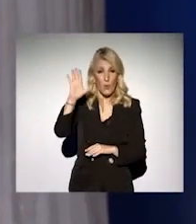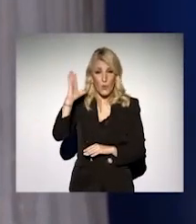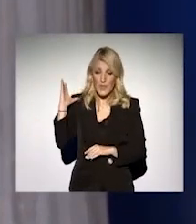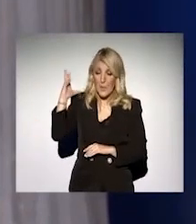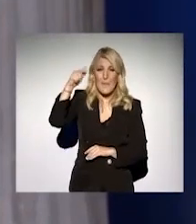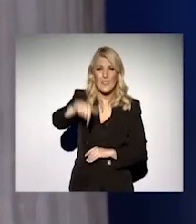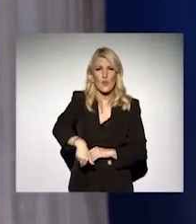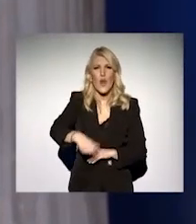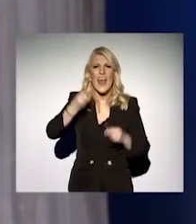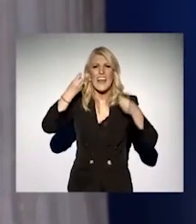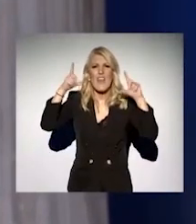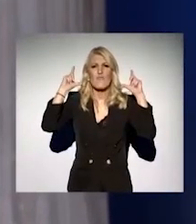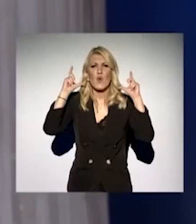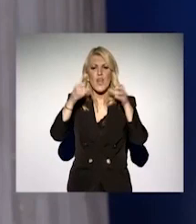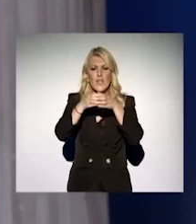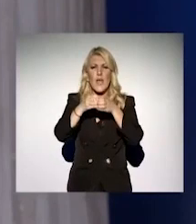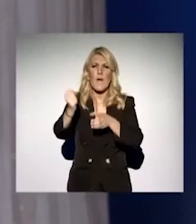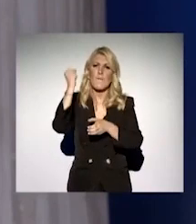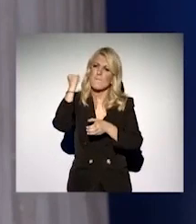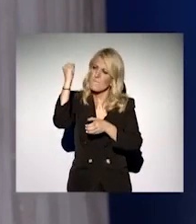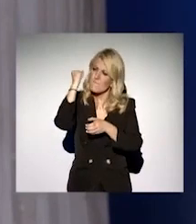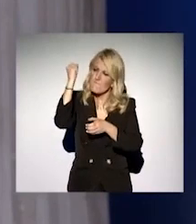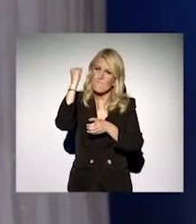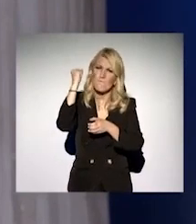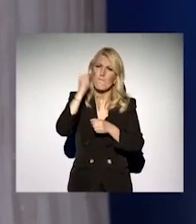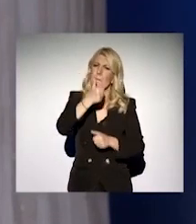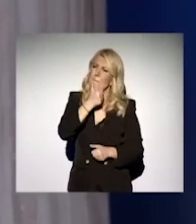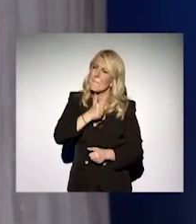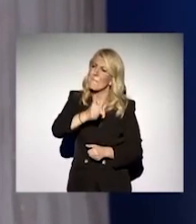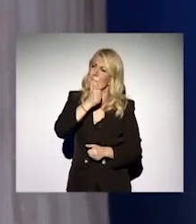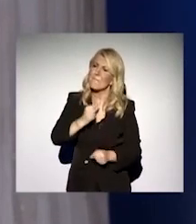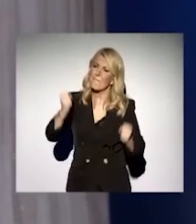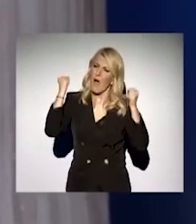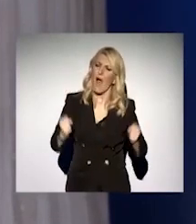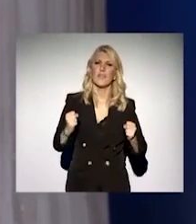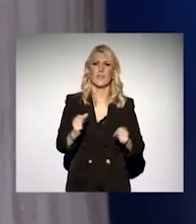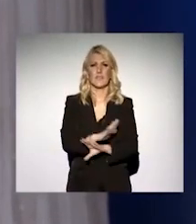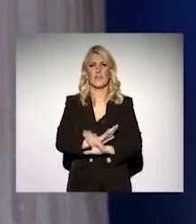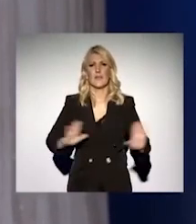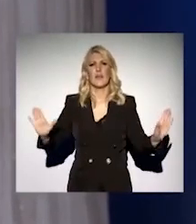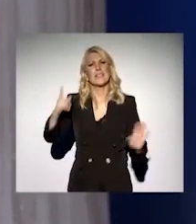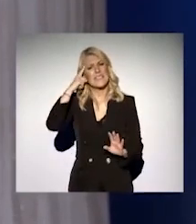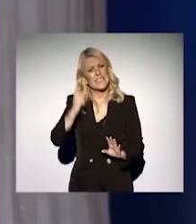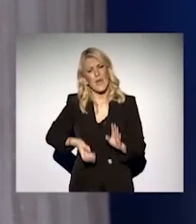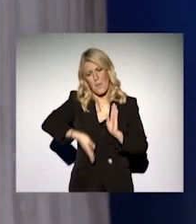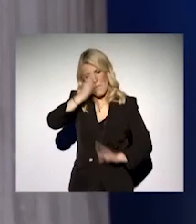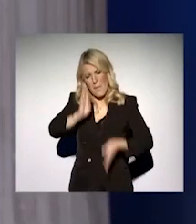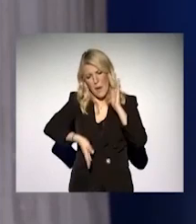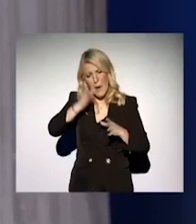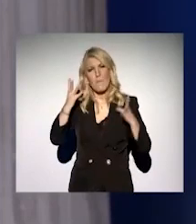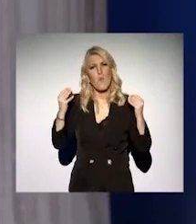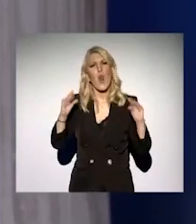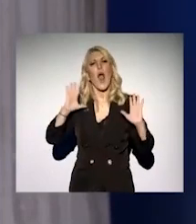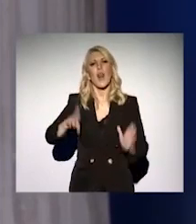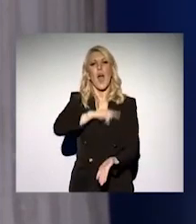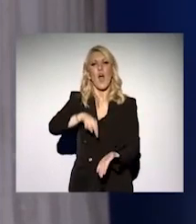τους Σπαρτιάτες. Μια απόφαση που βασίστηκε σε έναν νόμο που έφερε αυτή η κυβέρνηση το